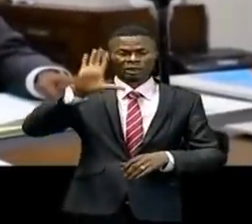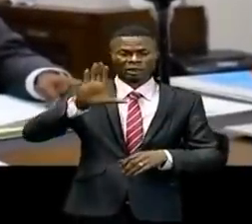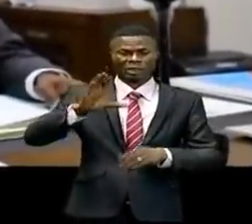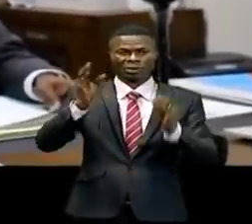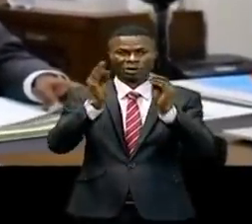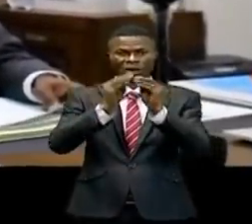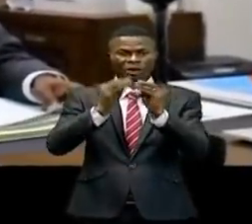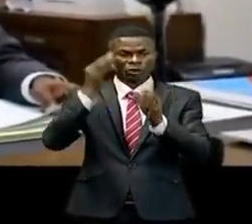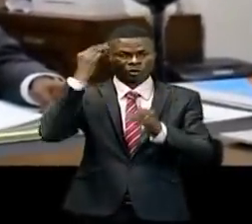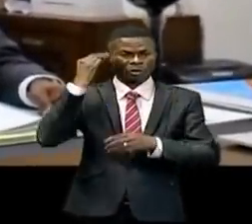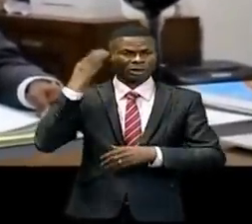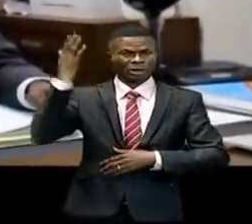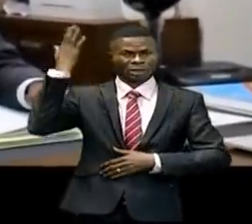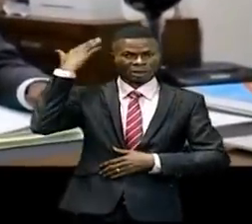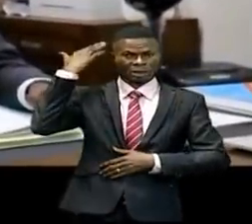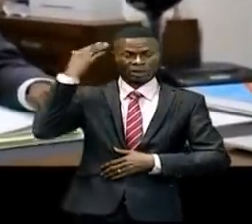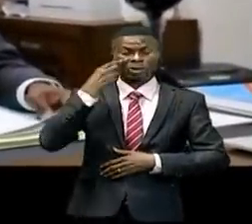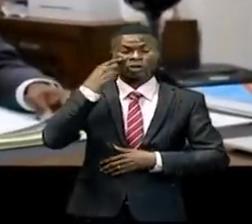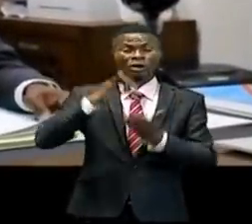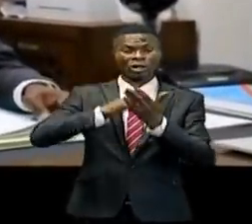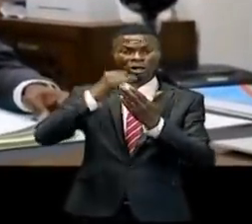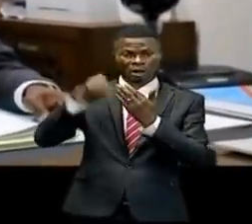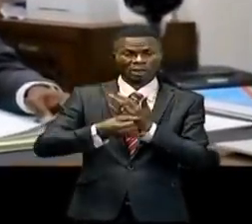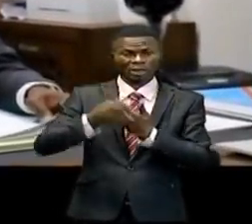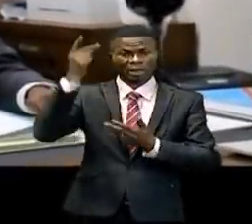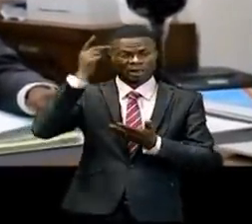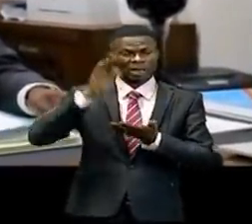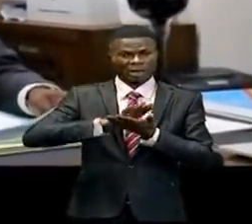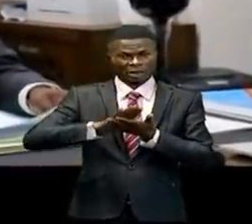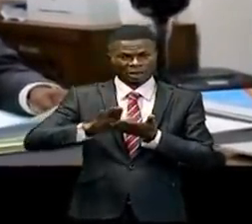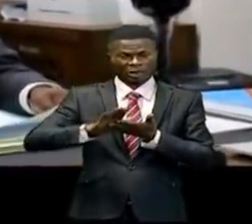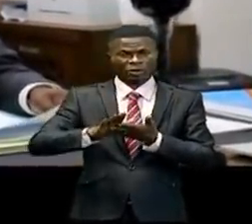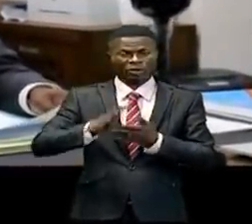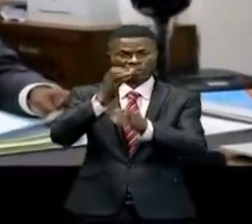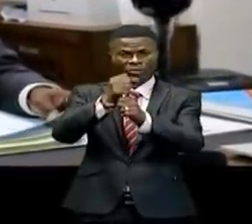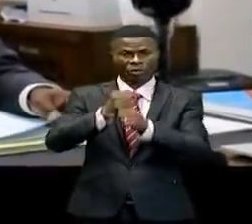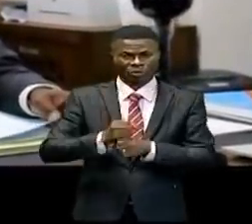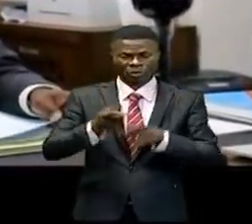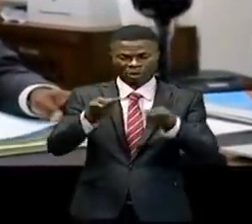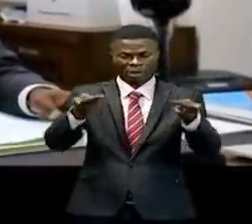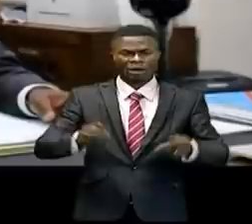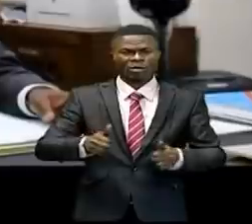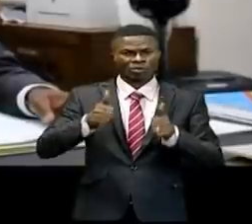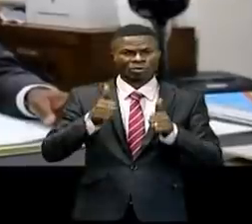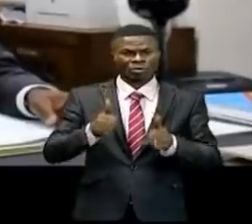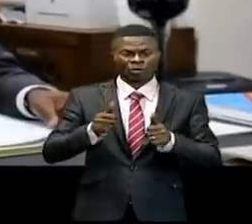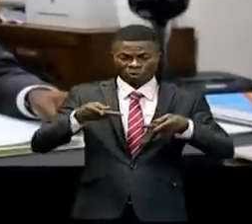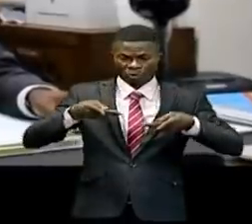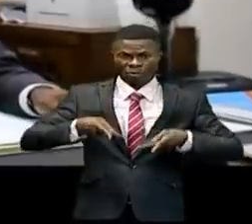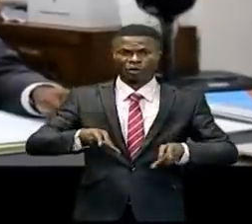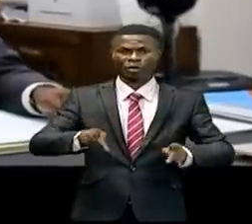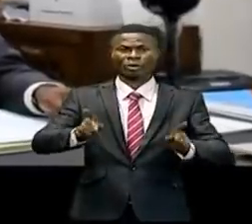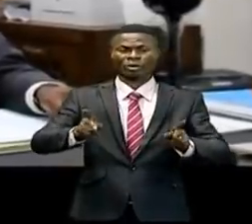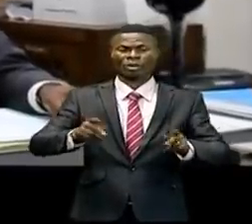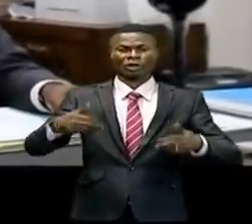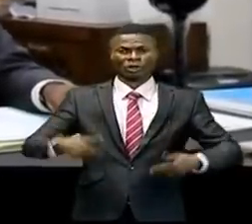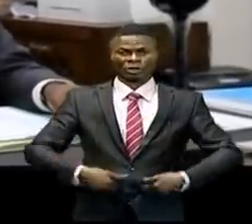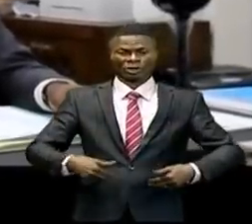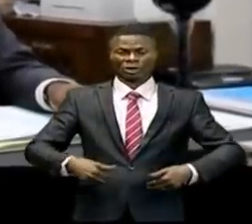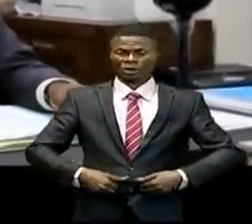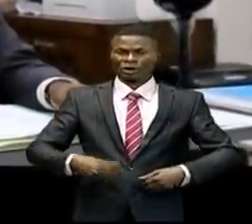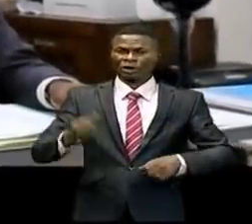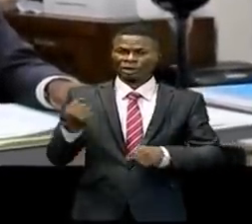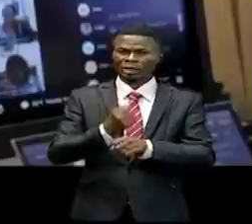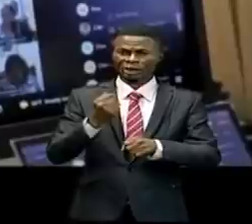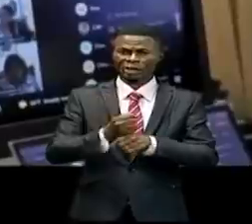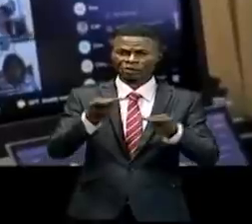des ministres, de voir le projet Kin Emploi bénéficier d'un site viabilisé afin de permettre à notre jeunesse d'accéder à